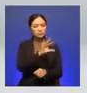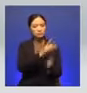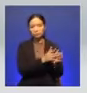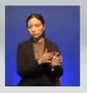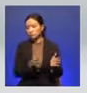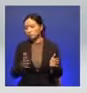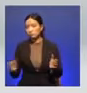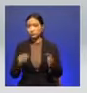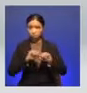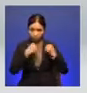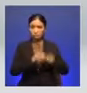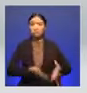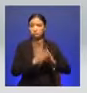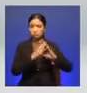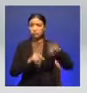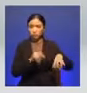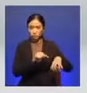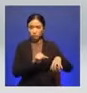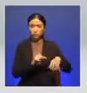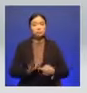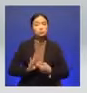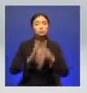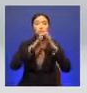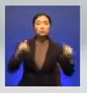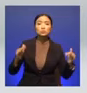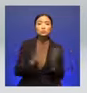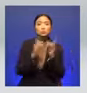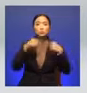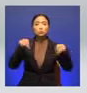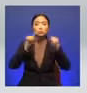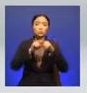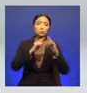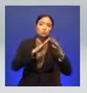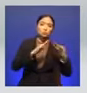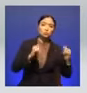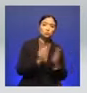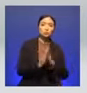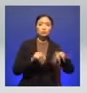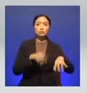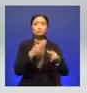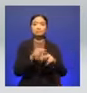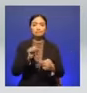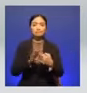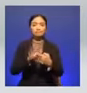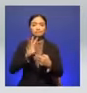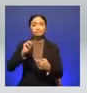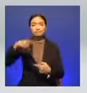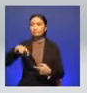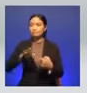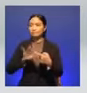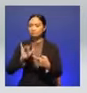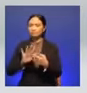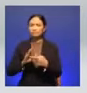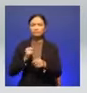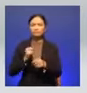าคมนั่นแหละวัดต่างๆผมยกตัวอย่างวัดโพวัดสามพญาเยอะแยะนะครับไม่สามารถทำได้อัน